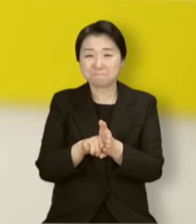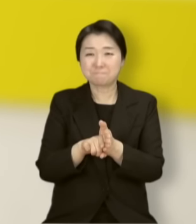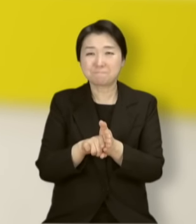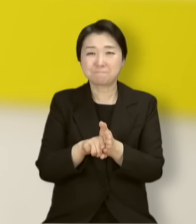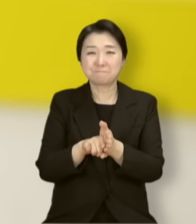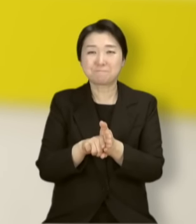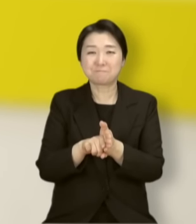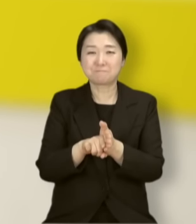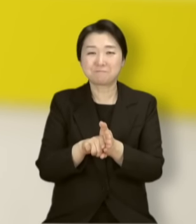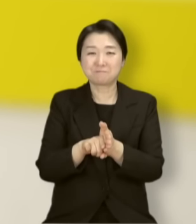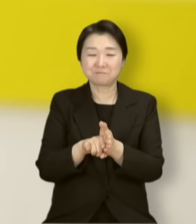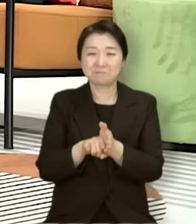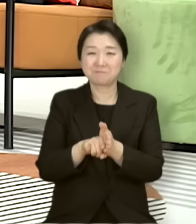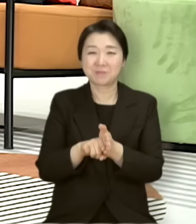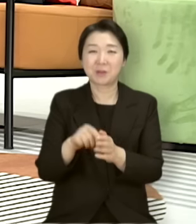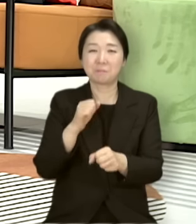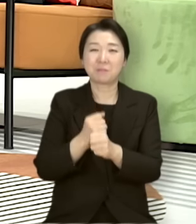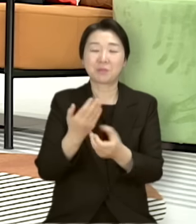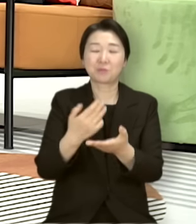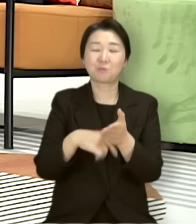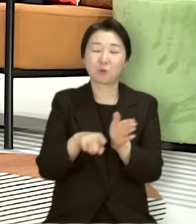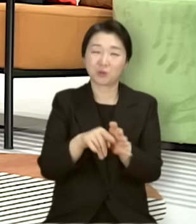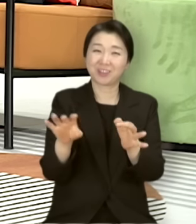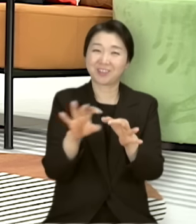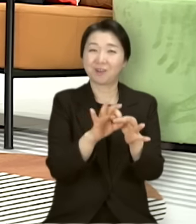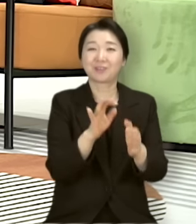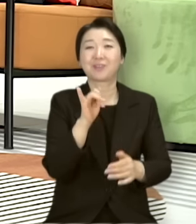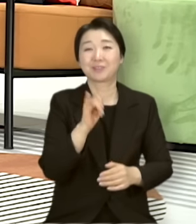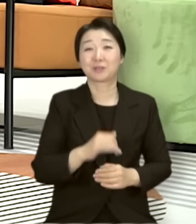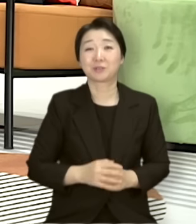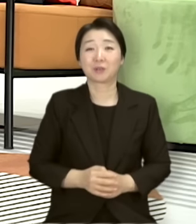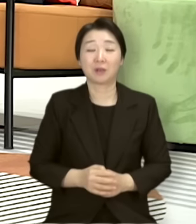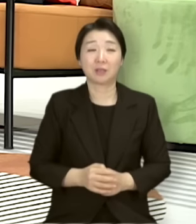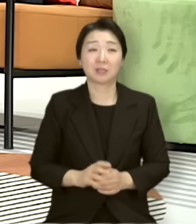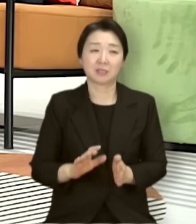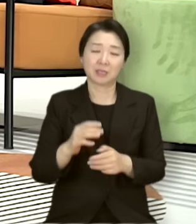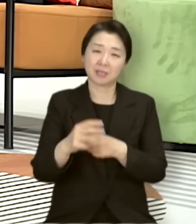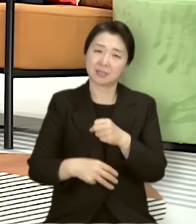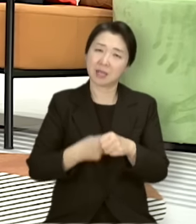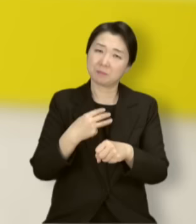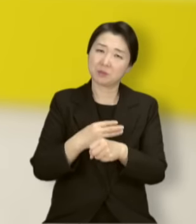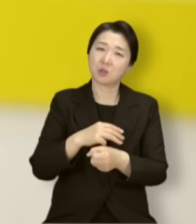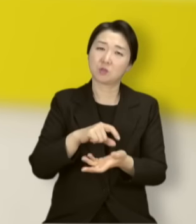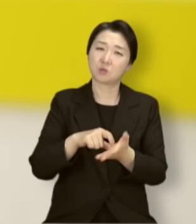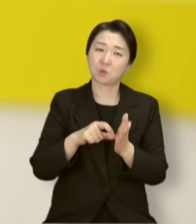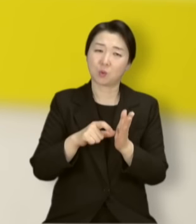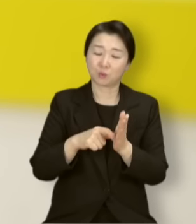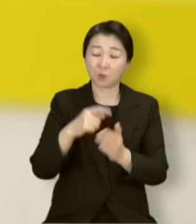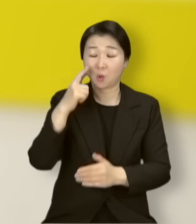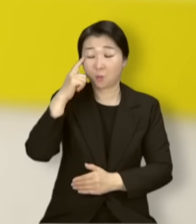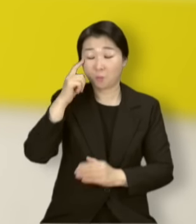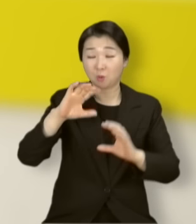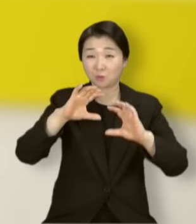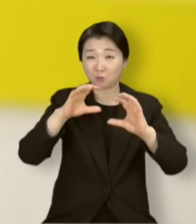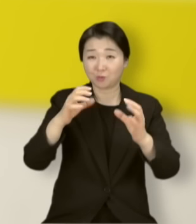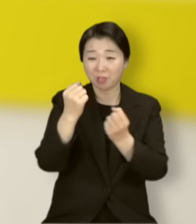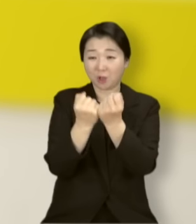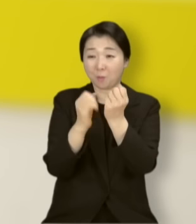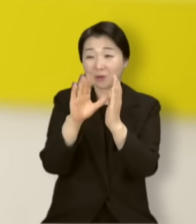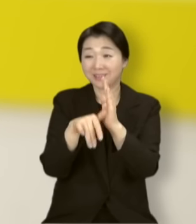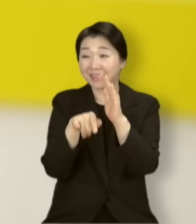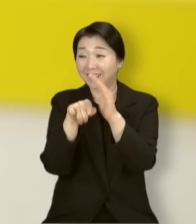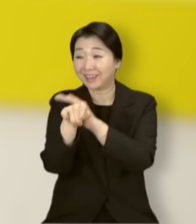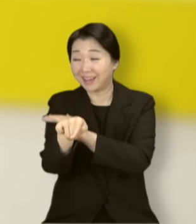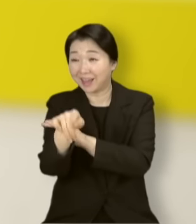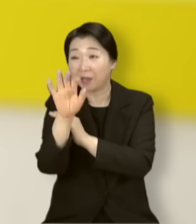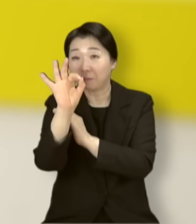자식이네요, 연결해 자식. 주고 그러고서 3년쯤인가 지나서 몽골에 국제 컨퍼런스가 있어 갔었어요. 네. 근데 그 친구를